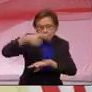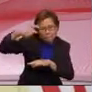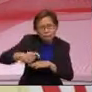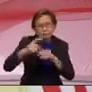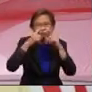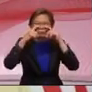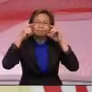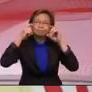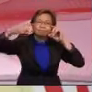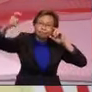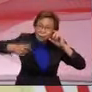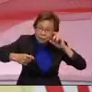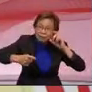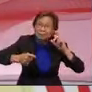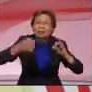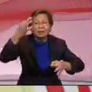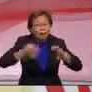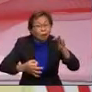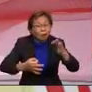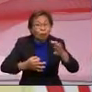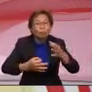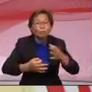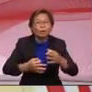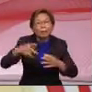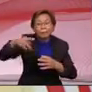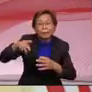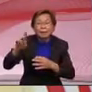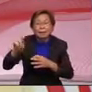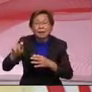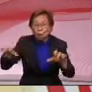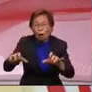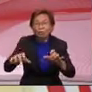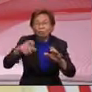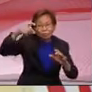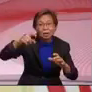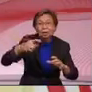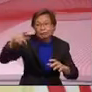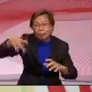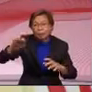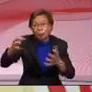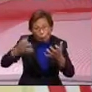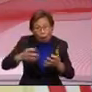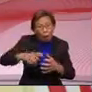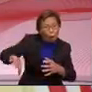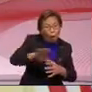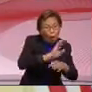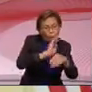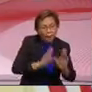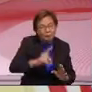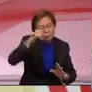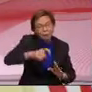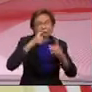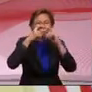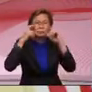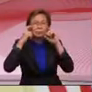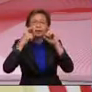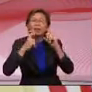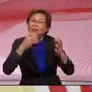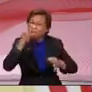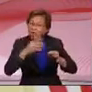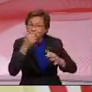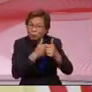ada topi muka. Kalau itu syarat yang dikeluarkan oleh PBT, mereka boleh menarik balik lesen peniaga-peniaga yang gagal